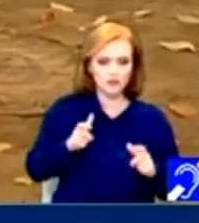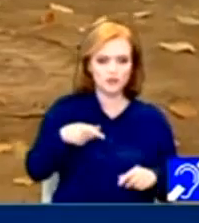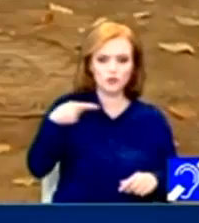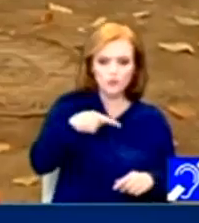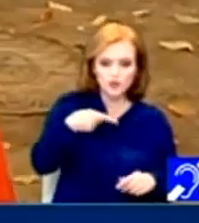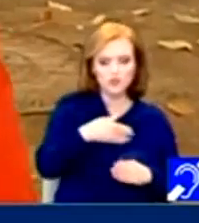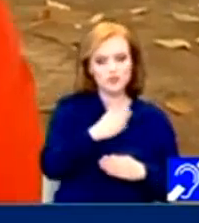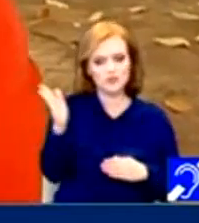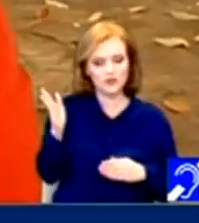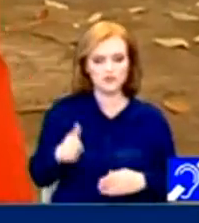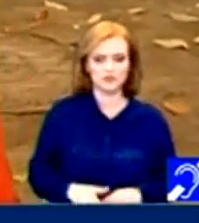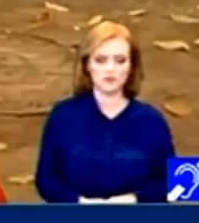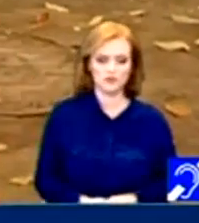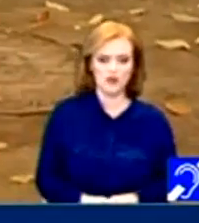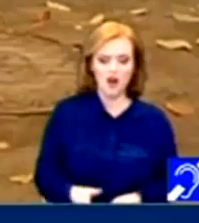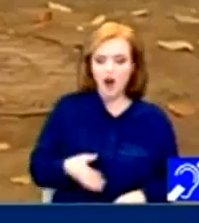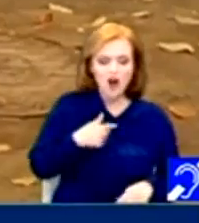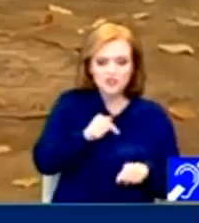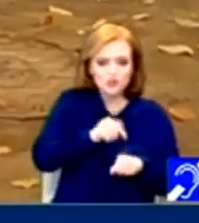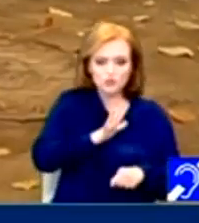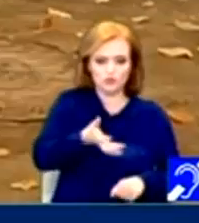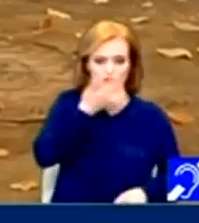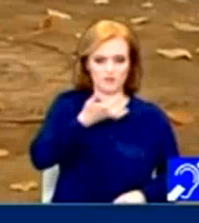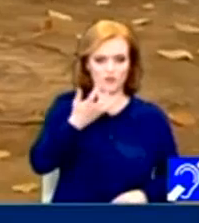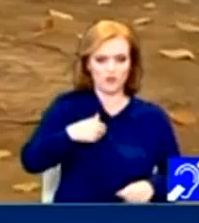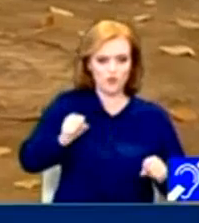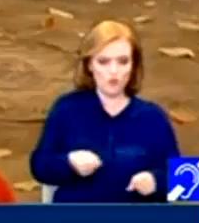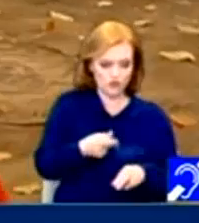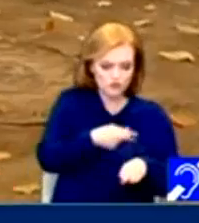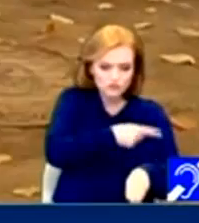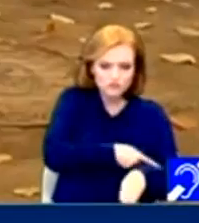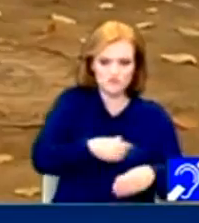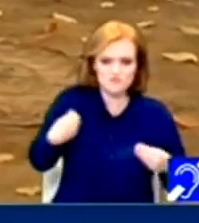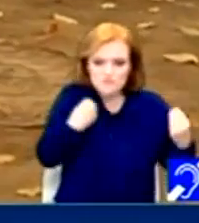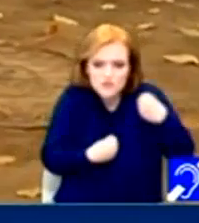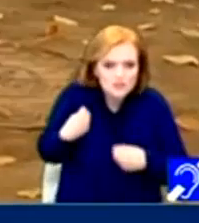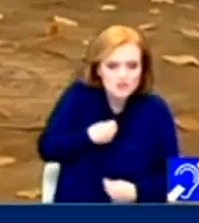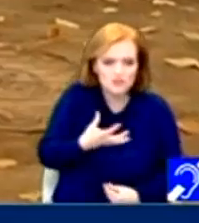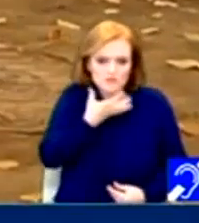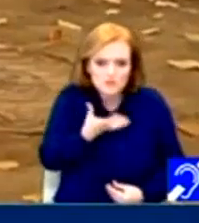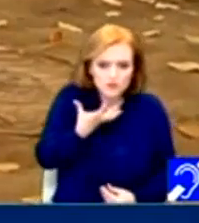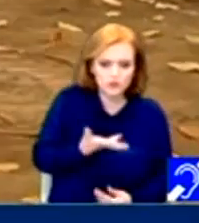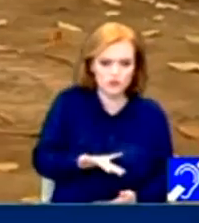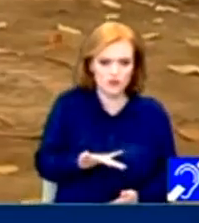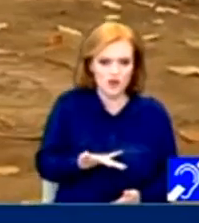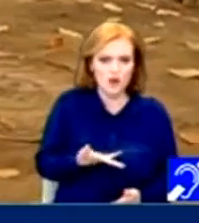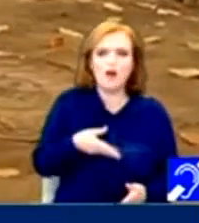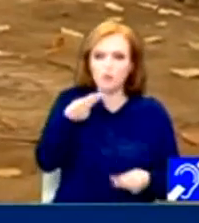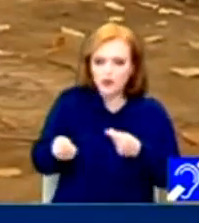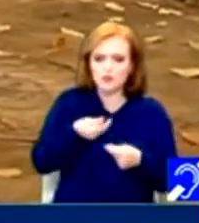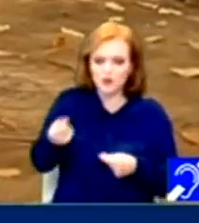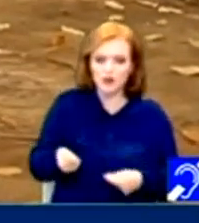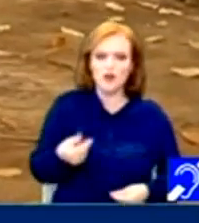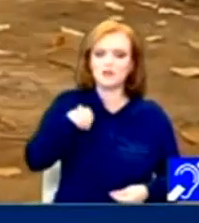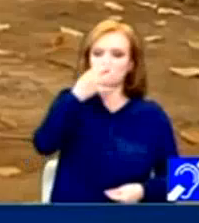ceva. Dar căldură nici de fier. Îmblăm în ciorapii de lână, îmbrăcat. Nu știu, spun